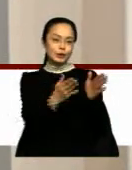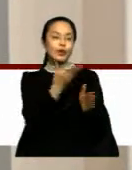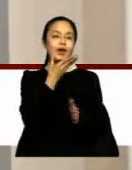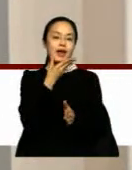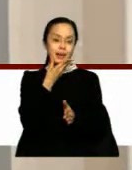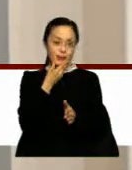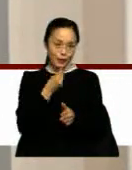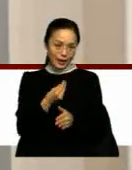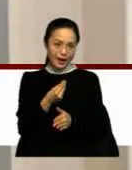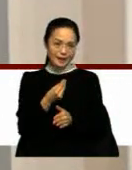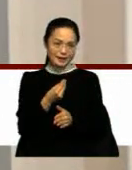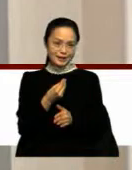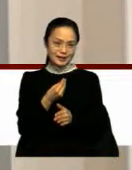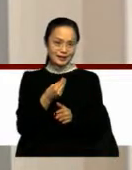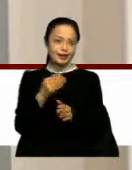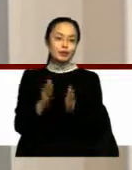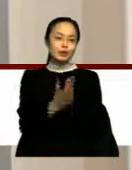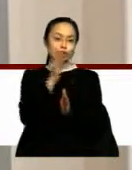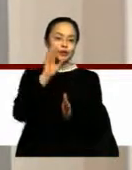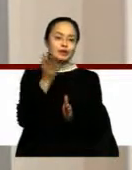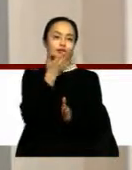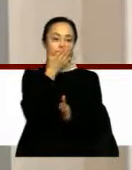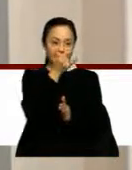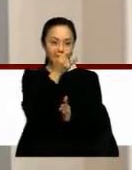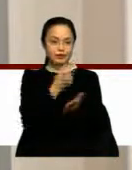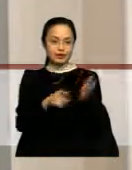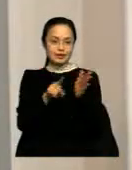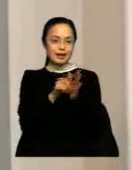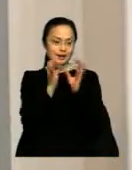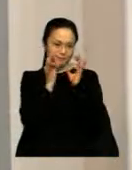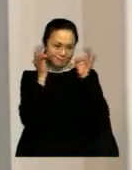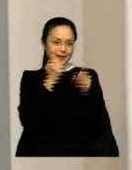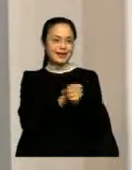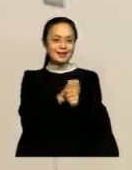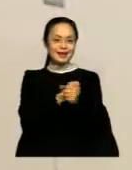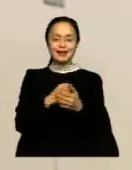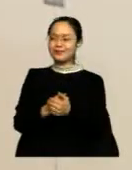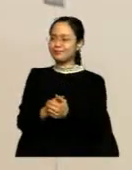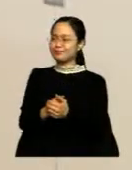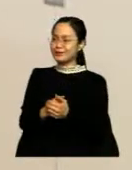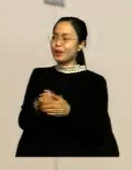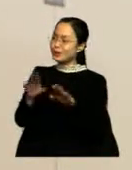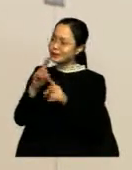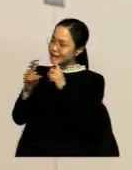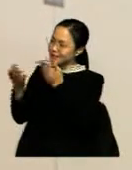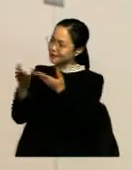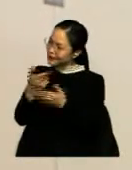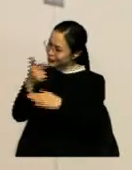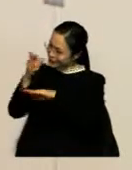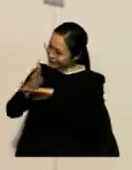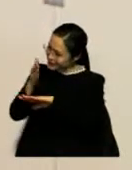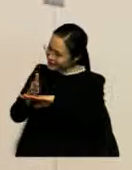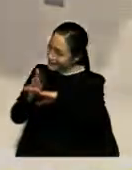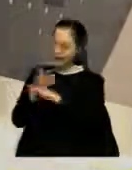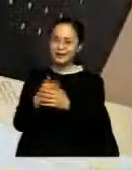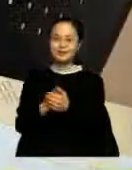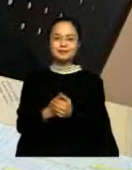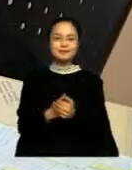삶의 도시가 될 수 있도록 최선을 다하겠습니다 4 왜 님 오늘 말씀 잘 들었습니다 고맙습니다